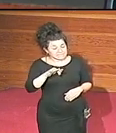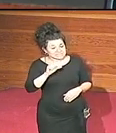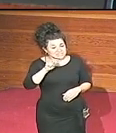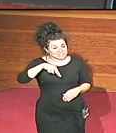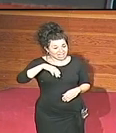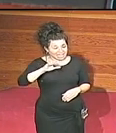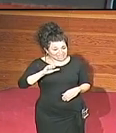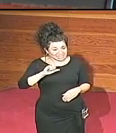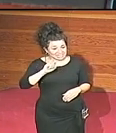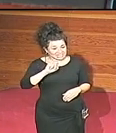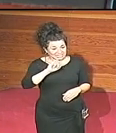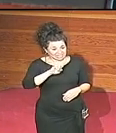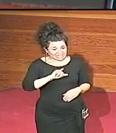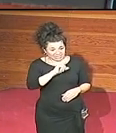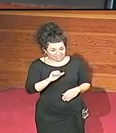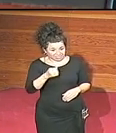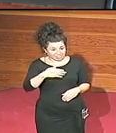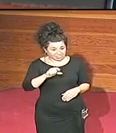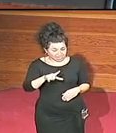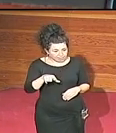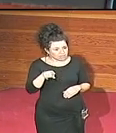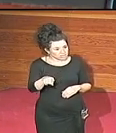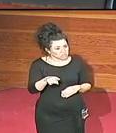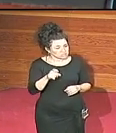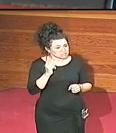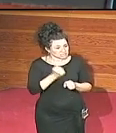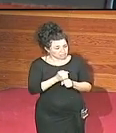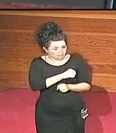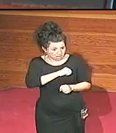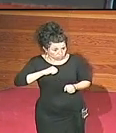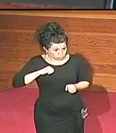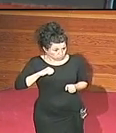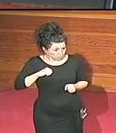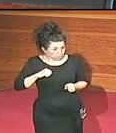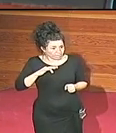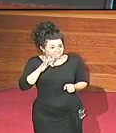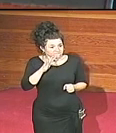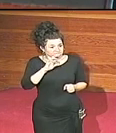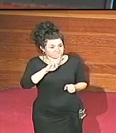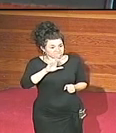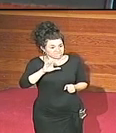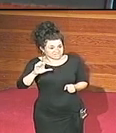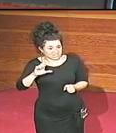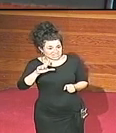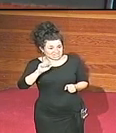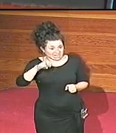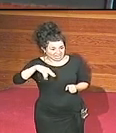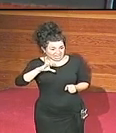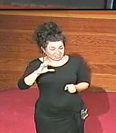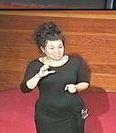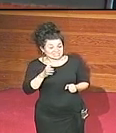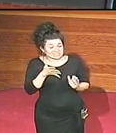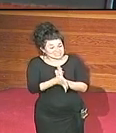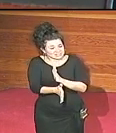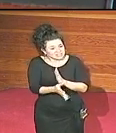batez ere beste edabide batzuentzako lan egiten dutelako, ez? Freelance batek azkenean lan egiten du edabide ezberdinentzat, eta